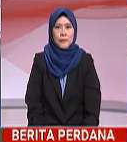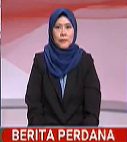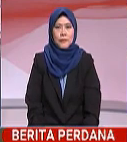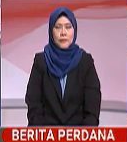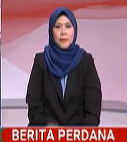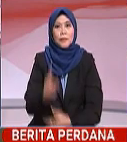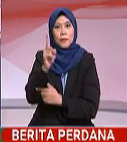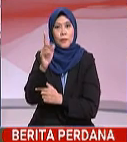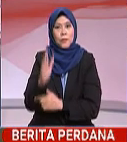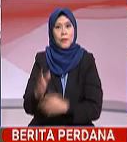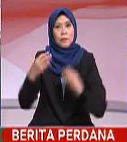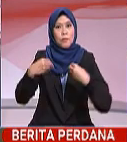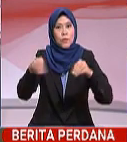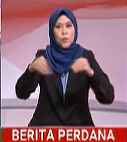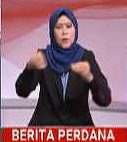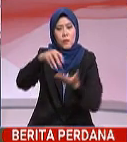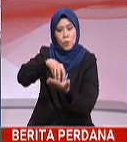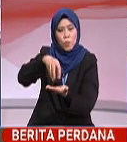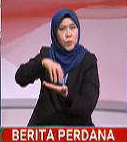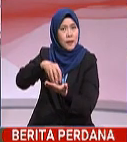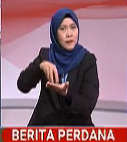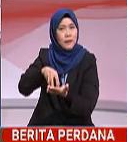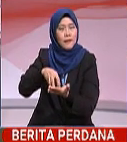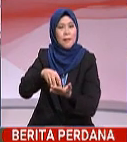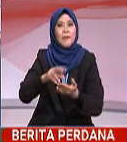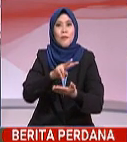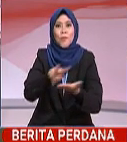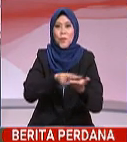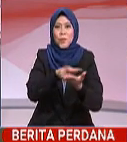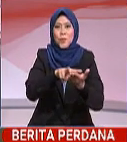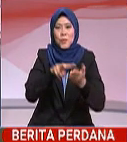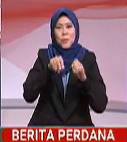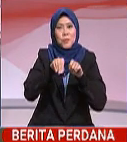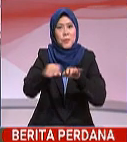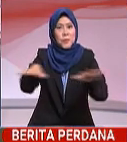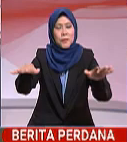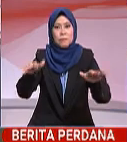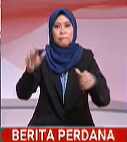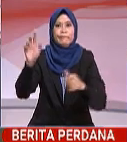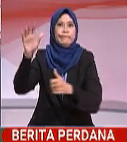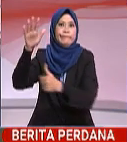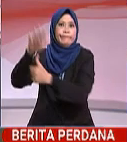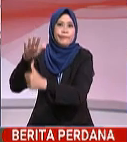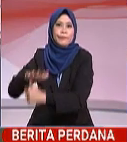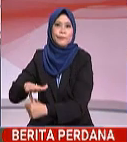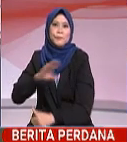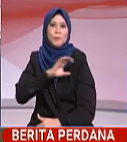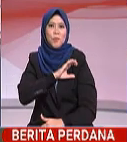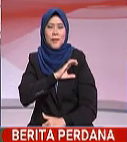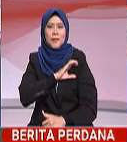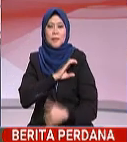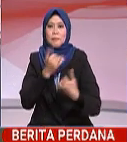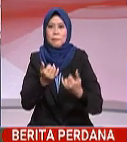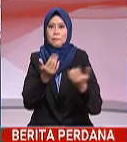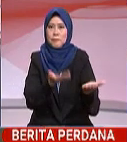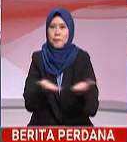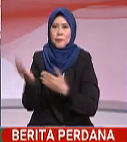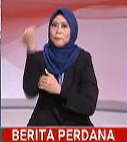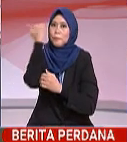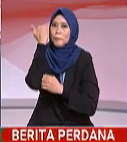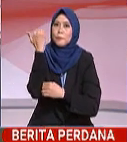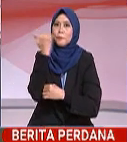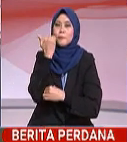Ya, seorang penjual kuih yang videonya tular di media sosial kerana menghina PDRM dihadapkan ke Mahkamah